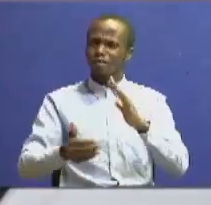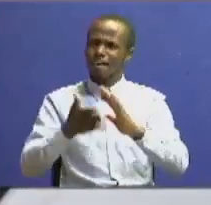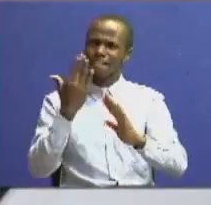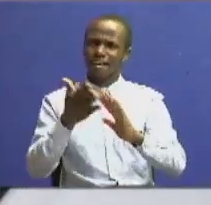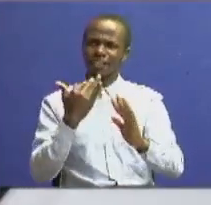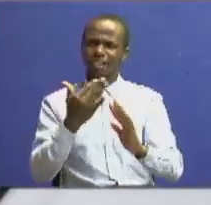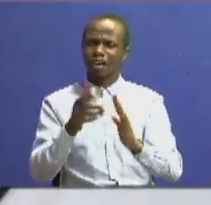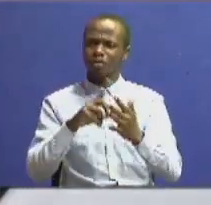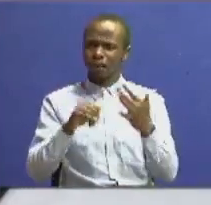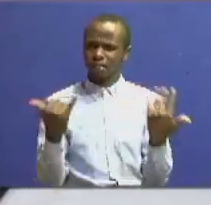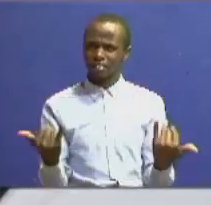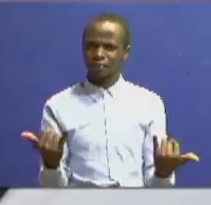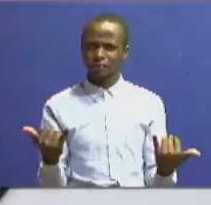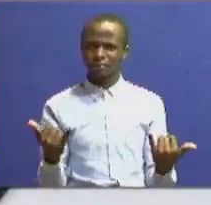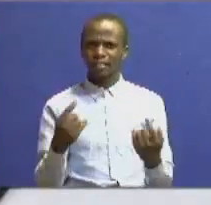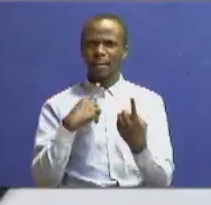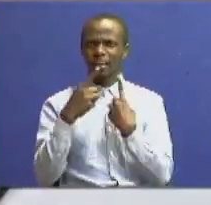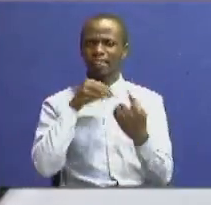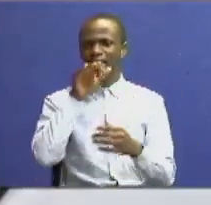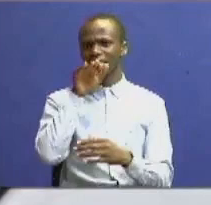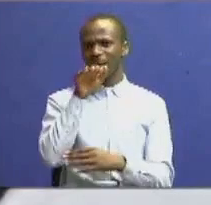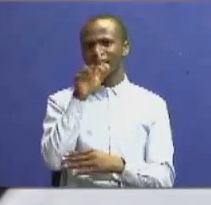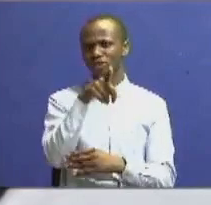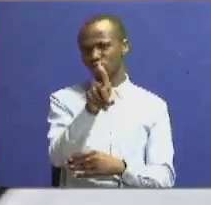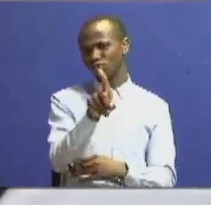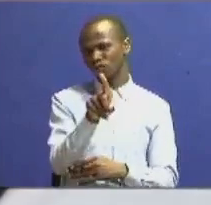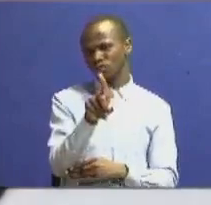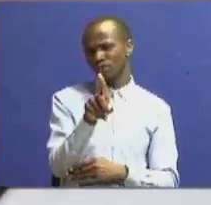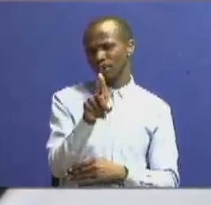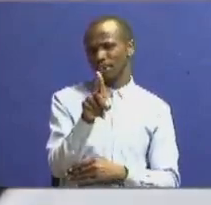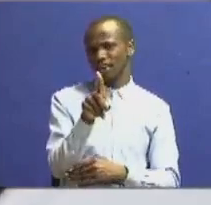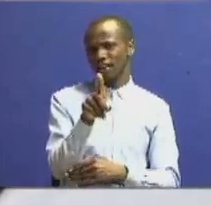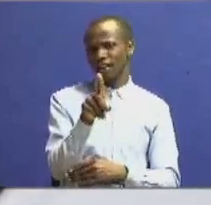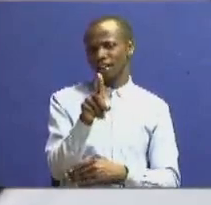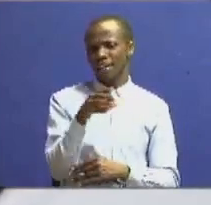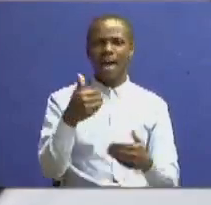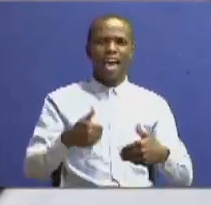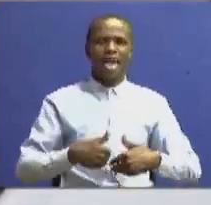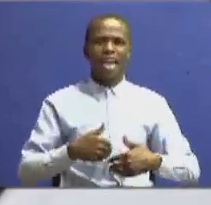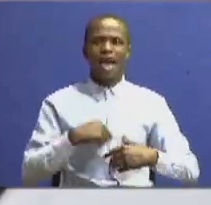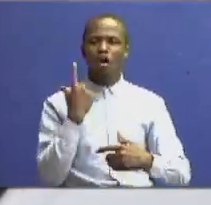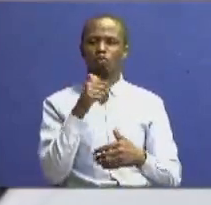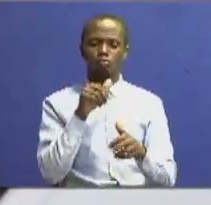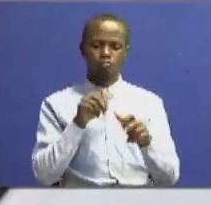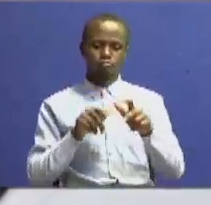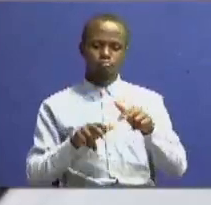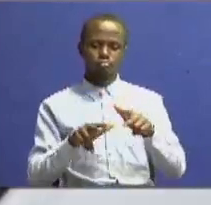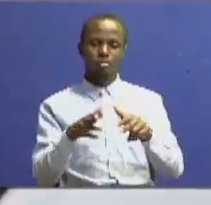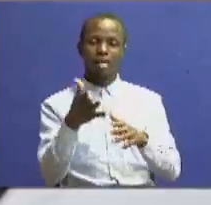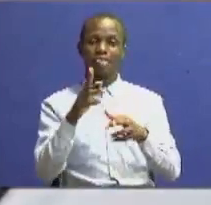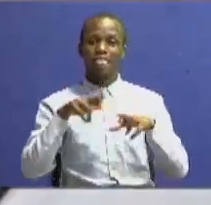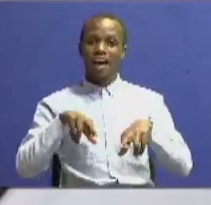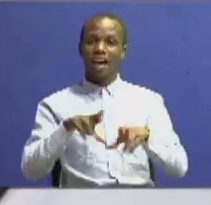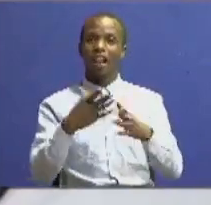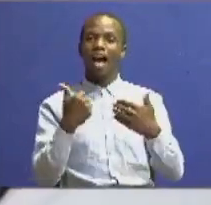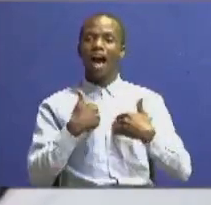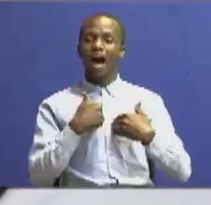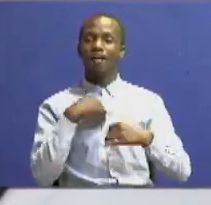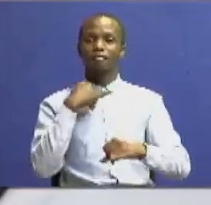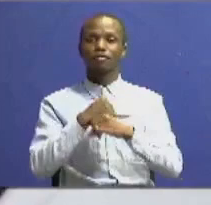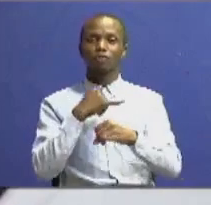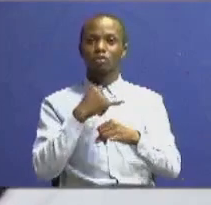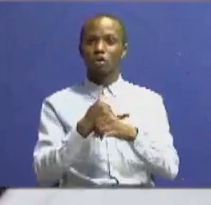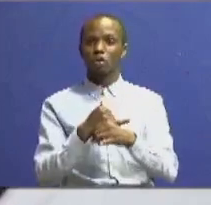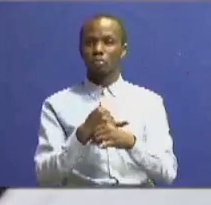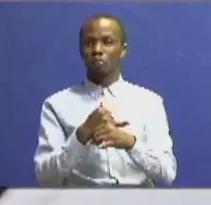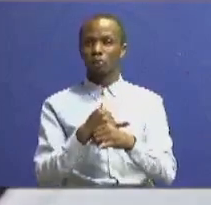dharura? Mimi nataka niwaulize vijana wetu wanaotembea barabarani kwa sababu hawana ajira. Is